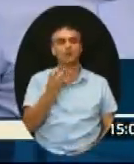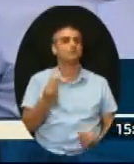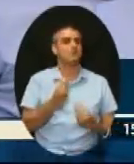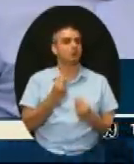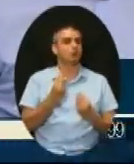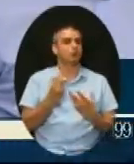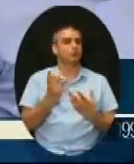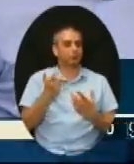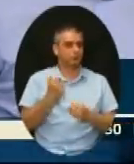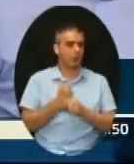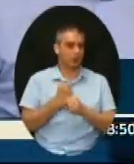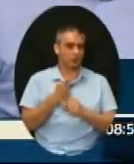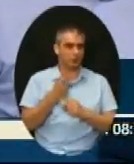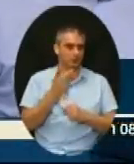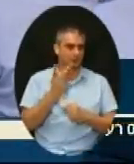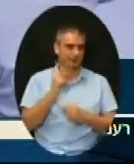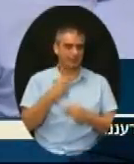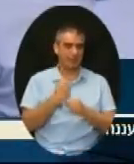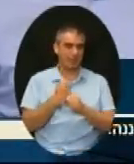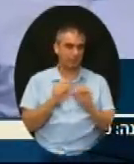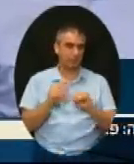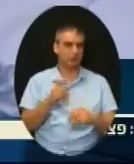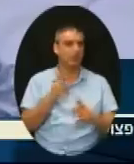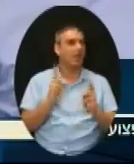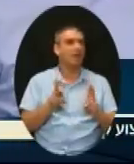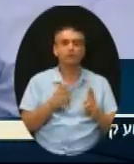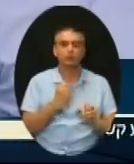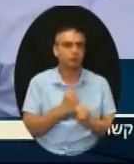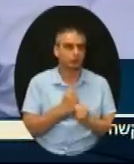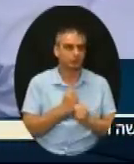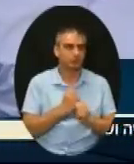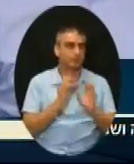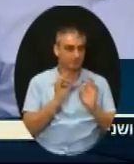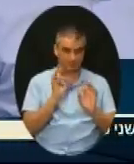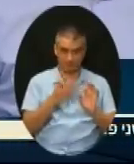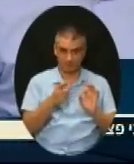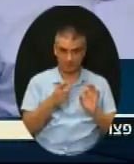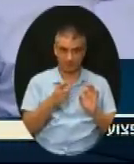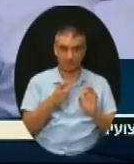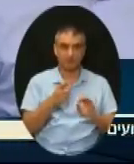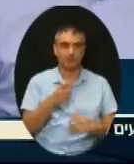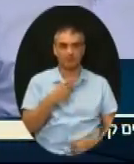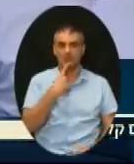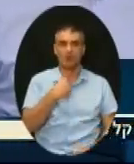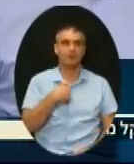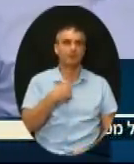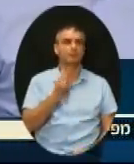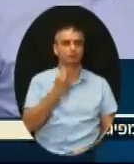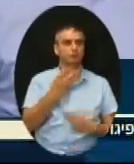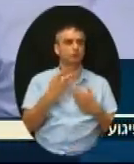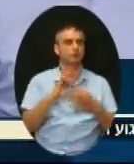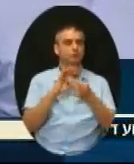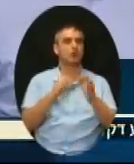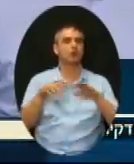מידה של אופרציה שבאמת צריכה להינקט. האפשרויות שננקטות באמת ונמצאות על השולחן, ואת זה אומר לי גורם שמקורב